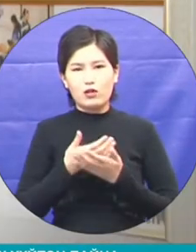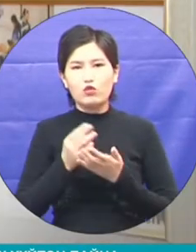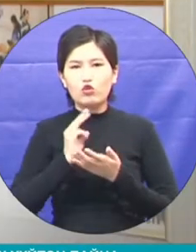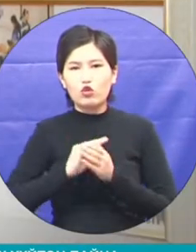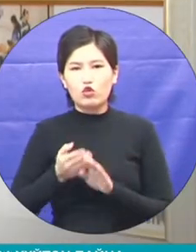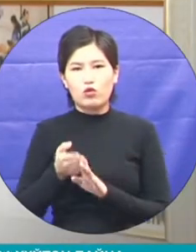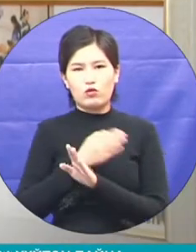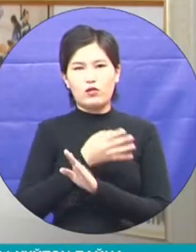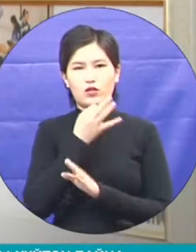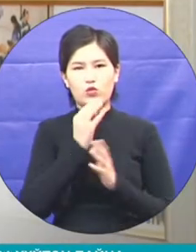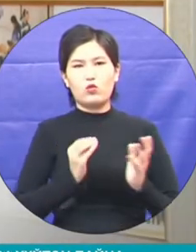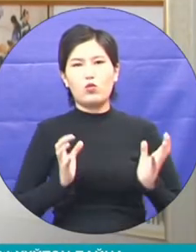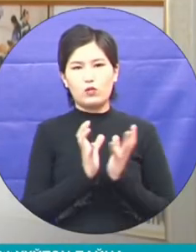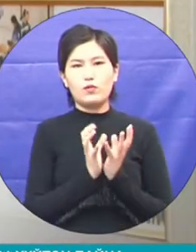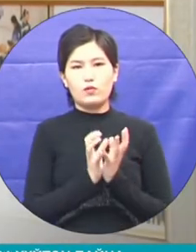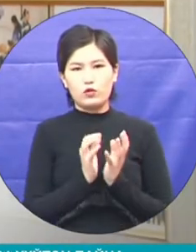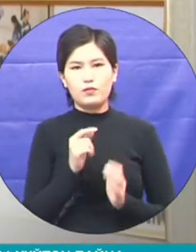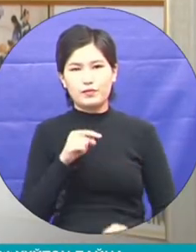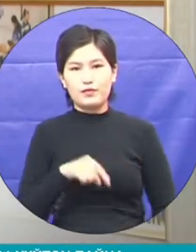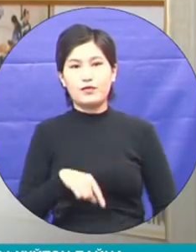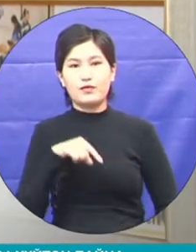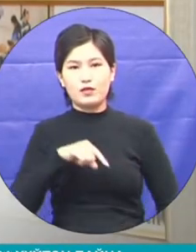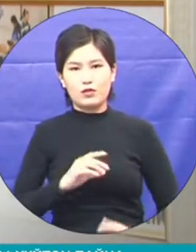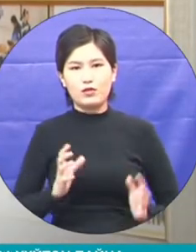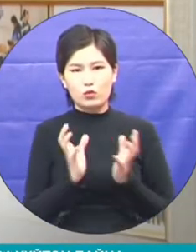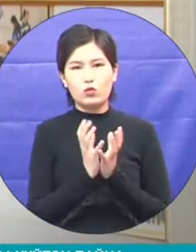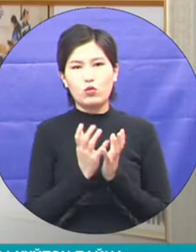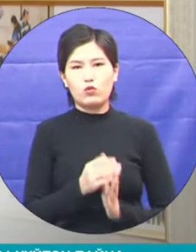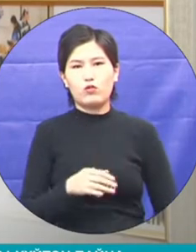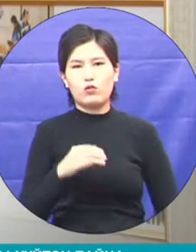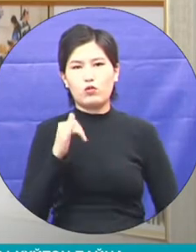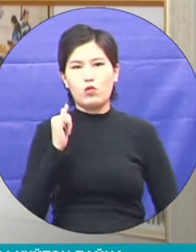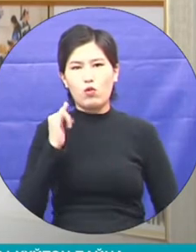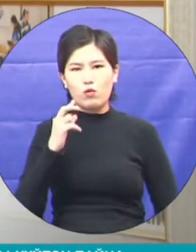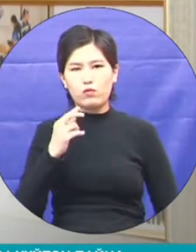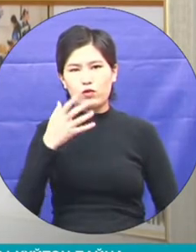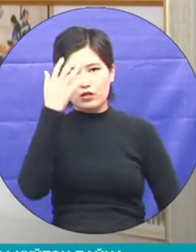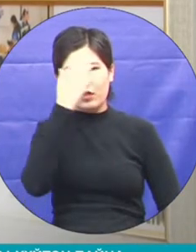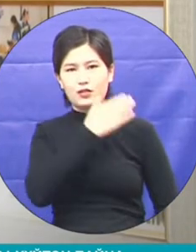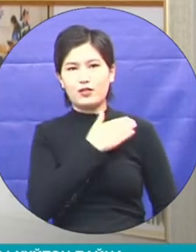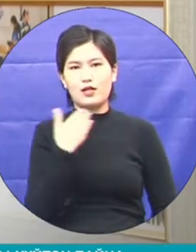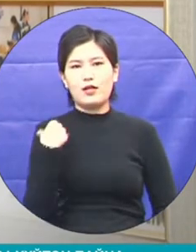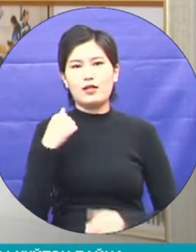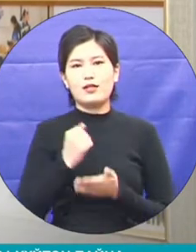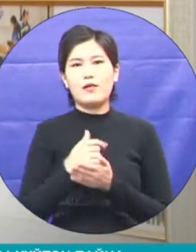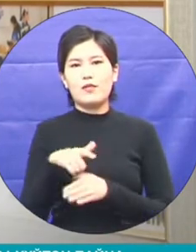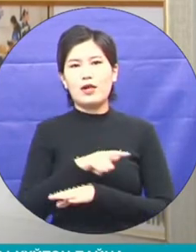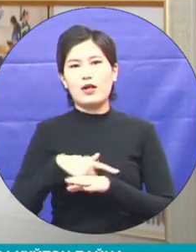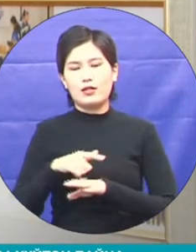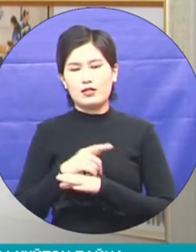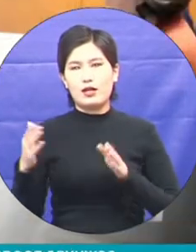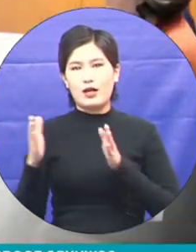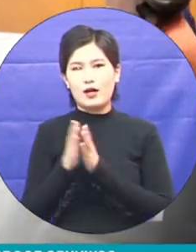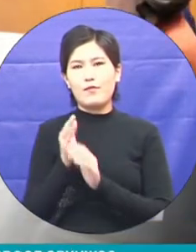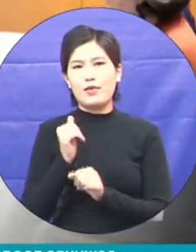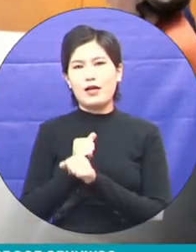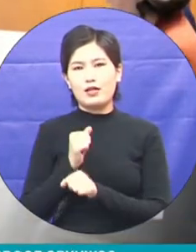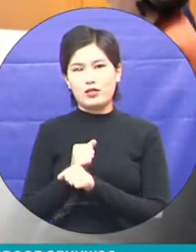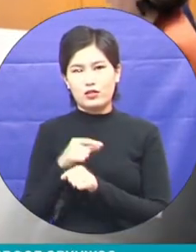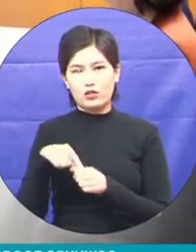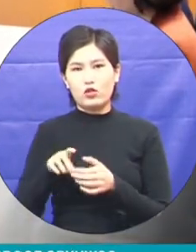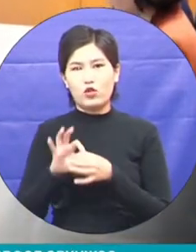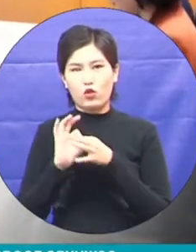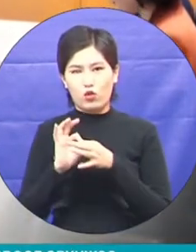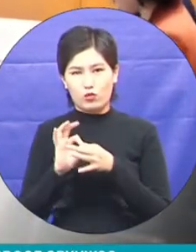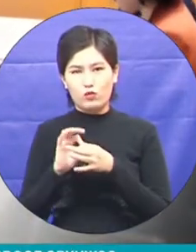уулзалт хийлээ. Энэ удаагийн арга хэмжээ бол нийслэлийн салбарын тамга газартаа хамтран ажиллах одоо хамтран ажиллагаа эхлүүлж байна. Юу гэх